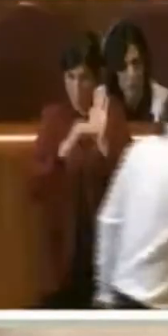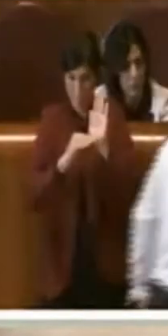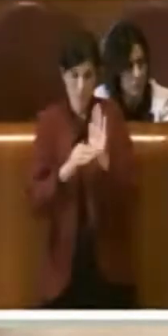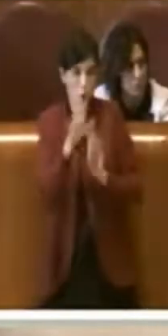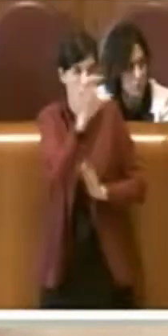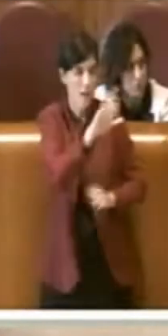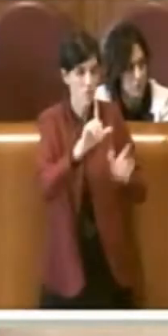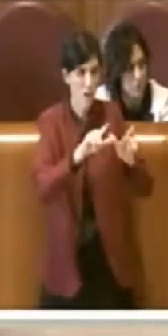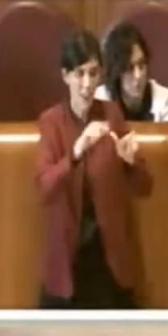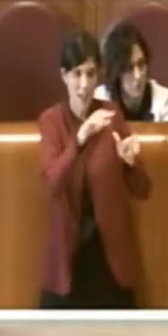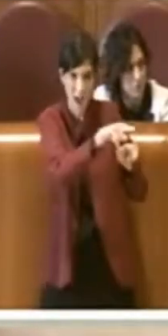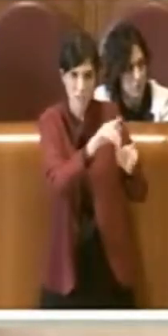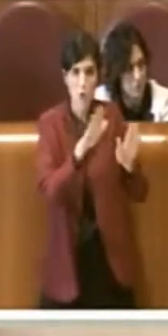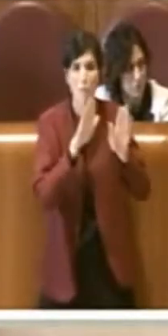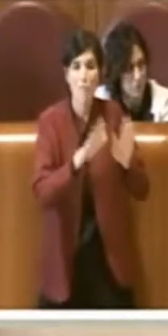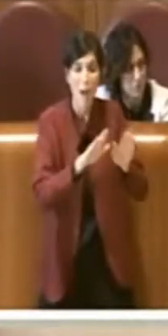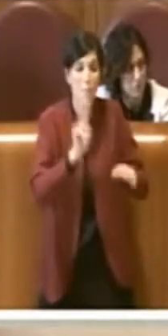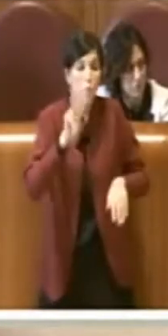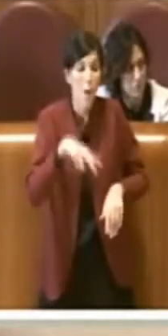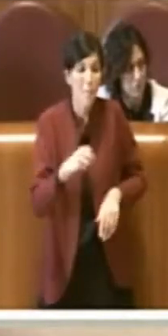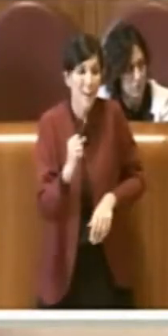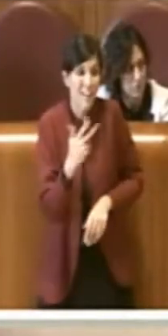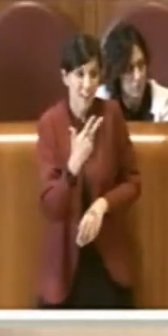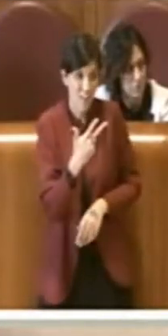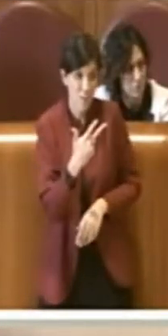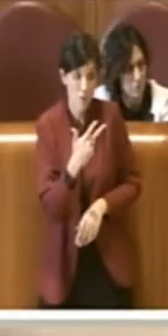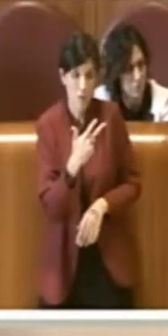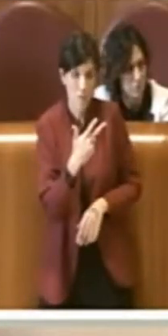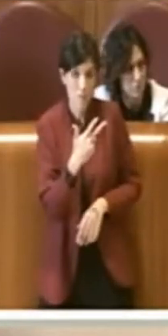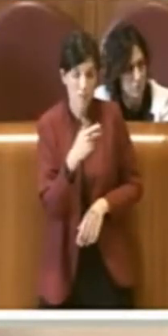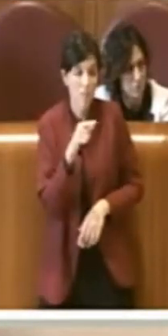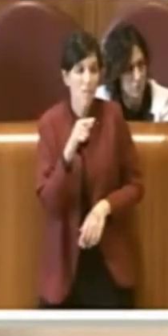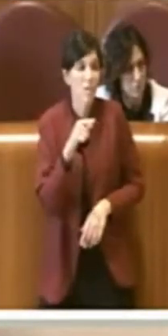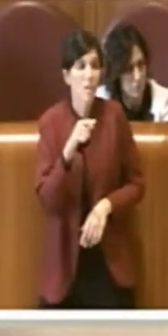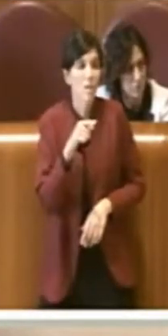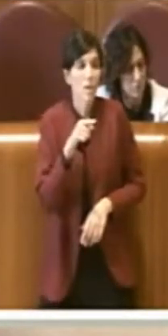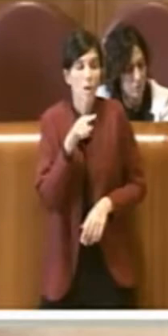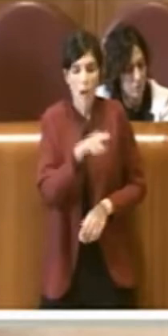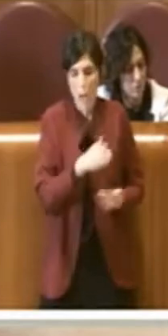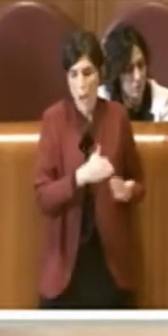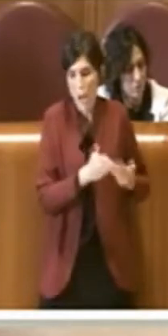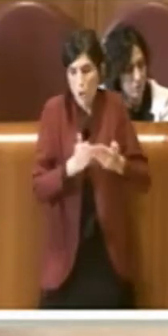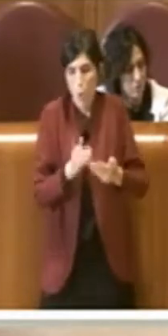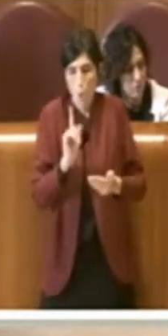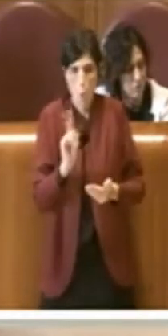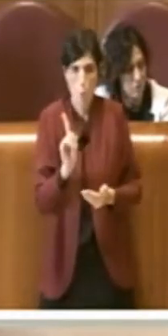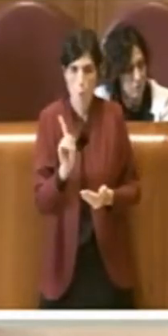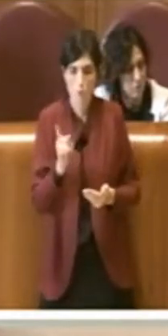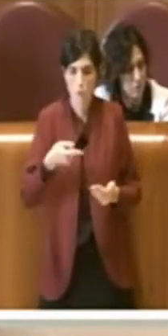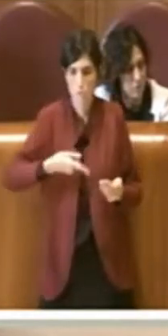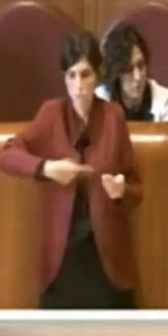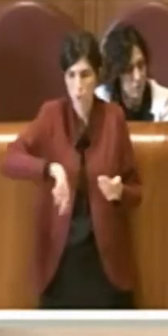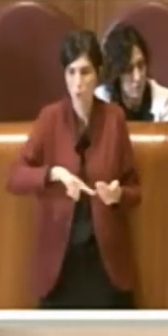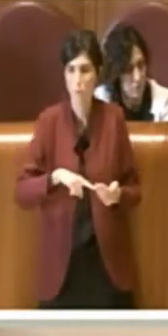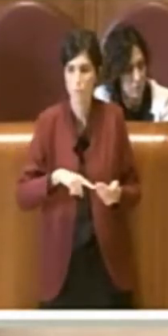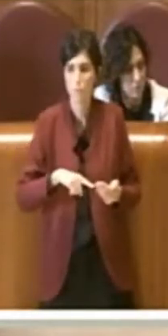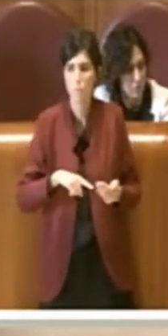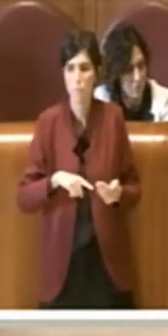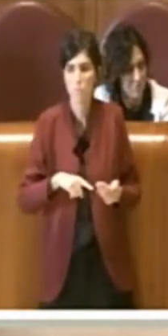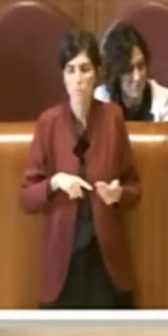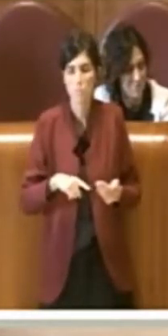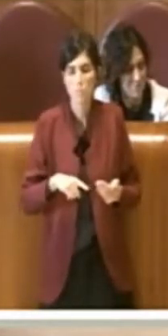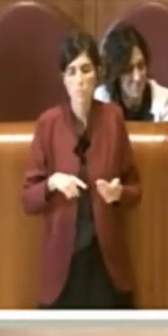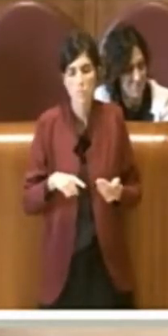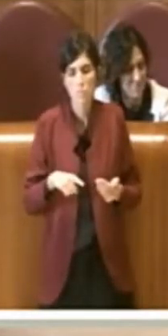è ferma dal 2013 e così non ci può aiutare. Noi